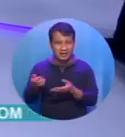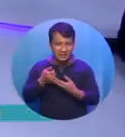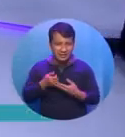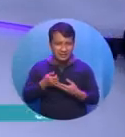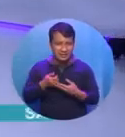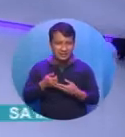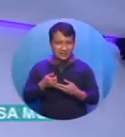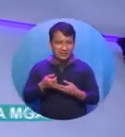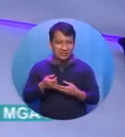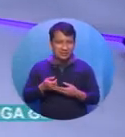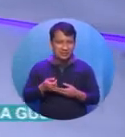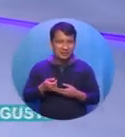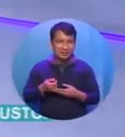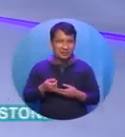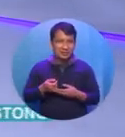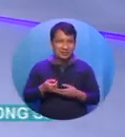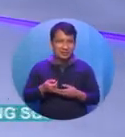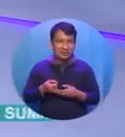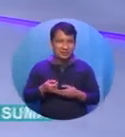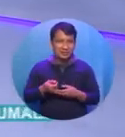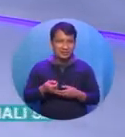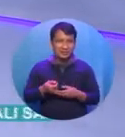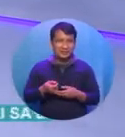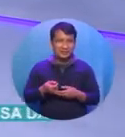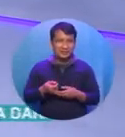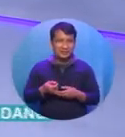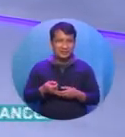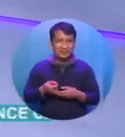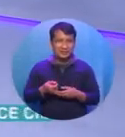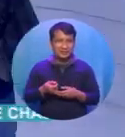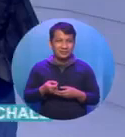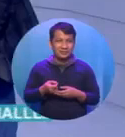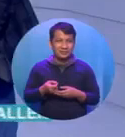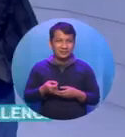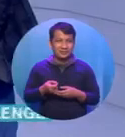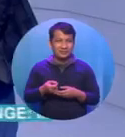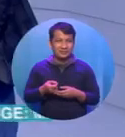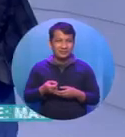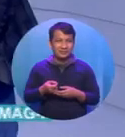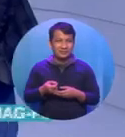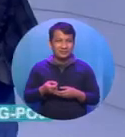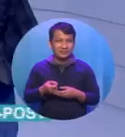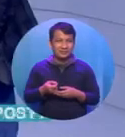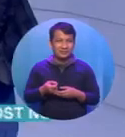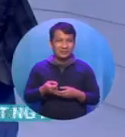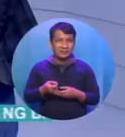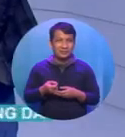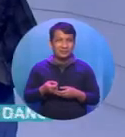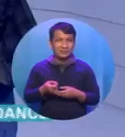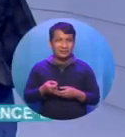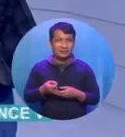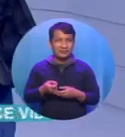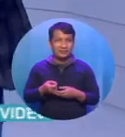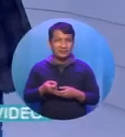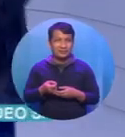Ano meron kung nanonood ka? Anong meron kung nanonood ka? Oh, ngayon po, ang damit niyo po'y jacket